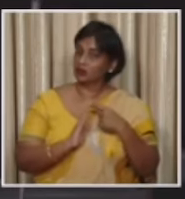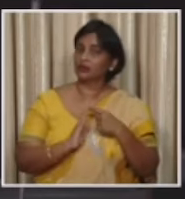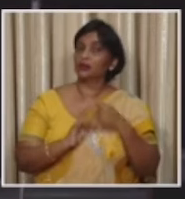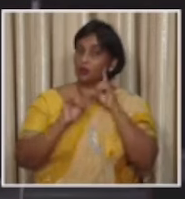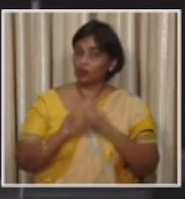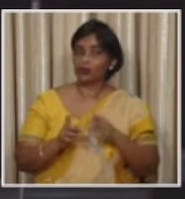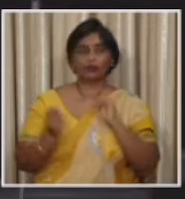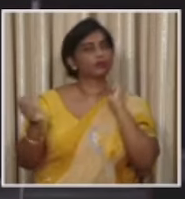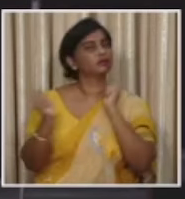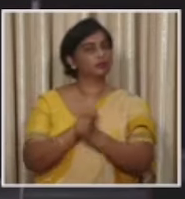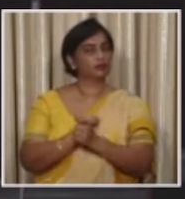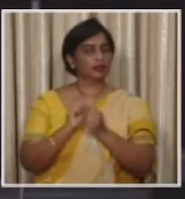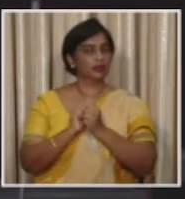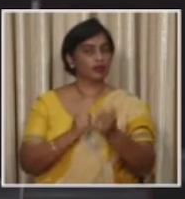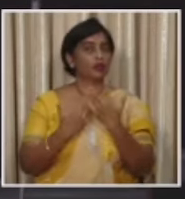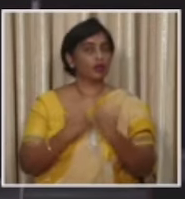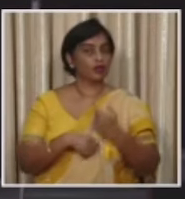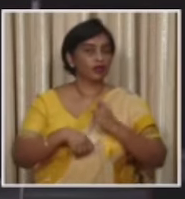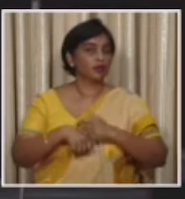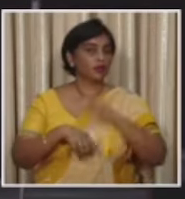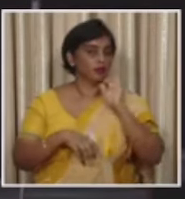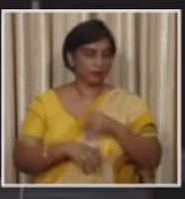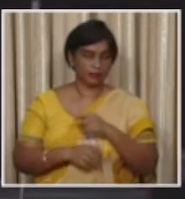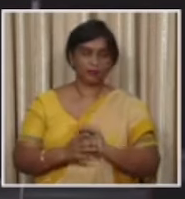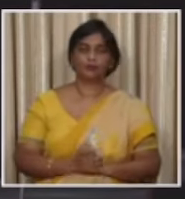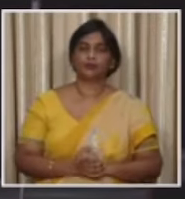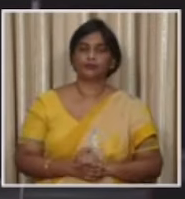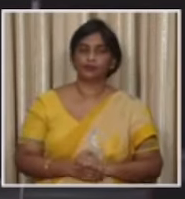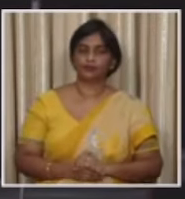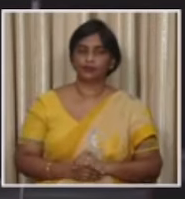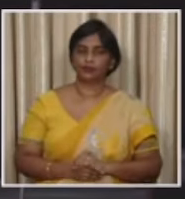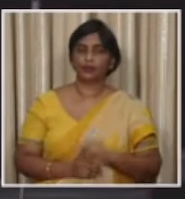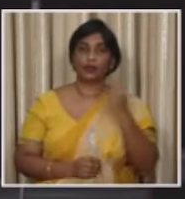මේ පරිවර්තනය සිදුවිය යුතු කාල පරිච්ඡේදයයි.